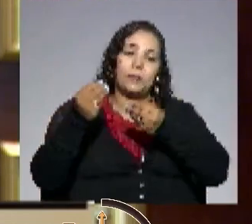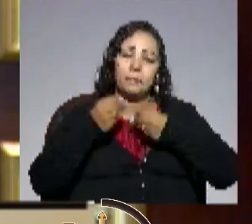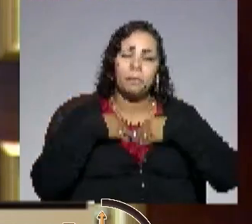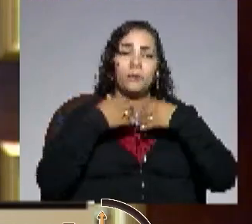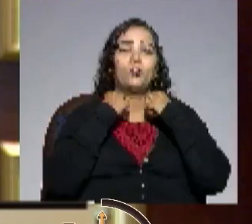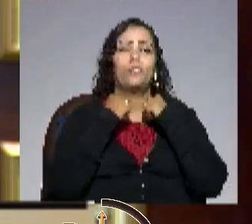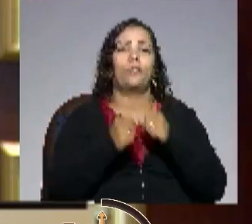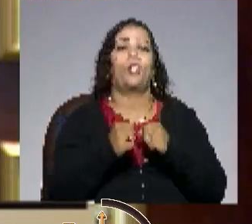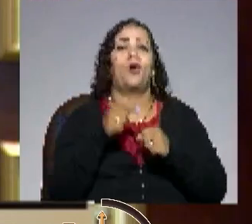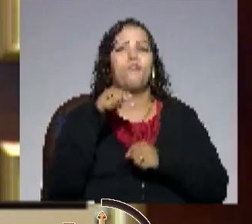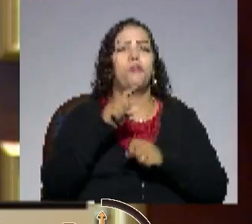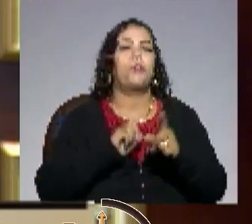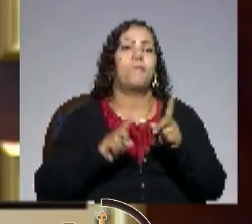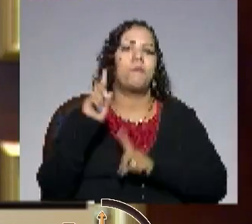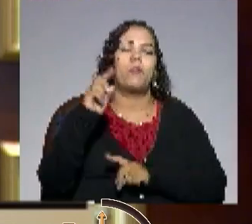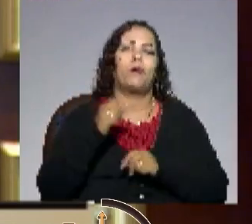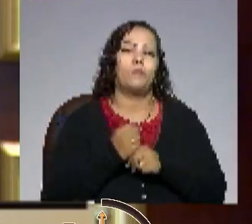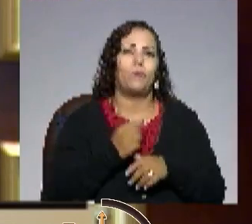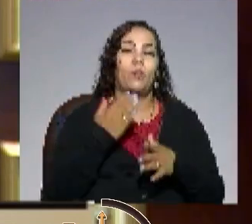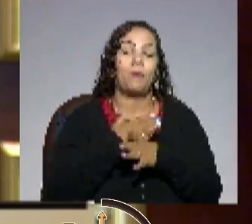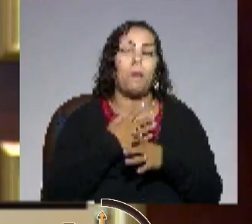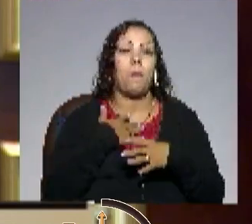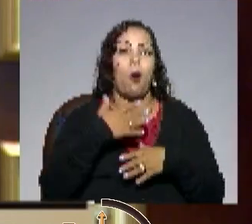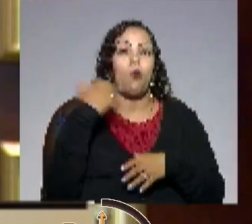الانسان في ربنا تبقى ثقه ضعيفه